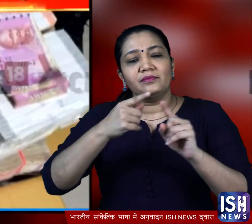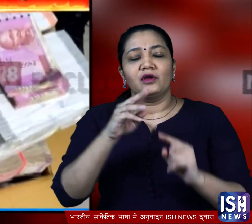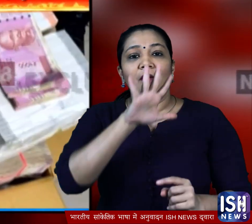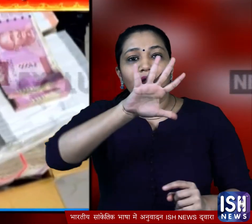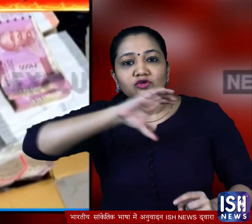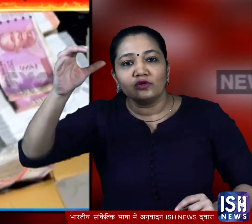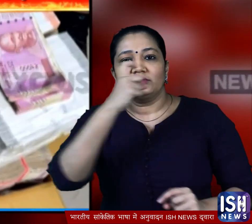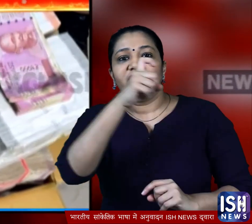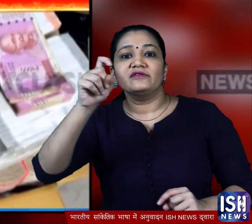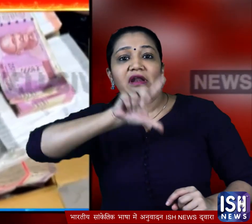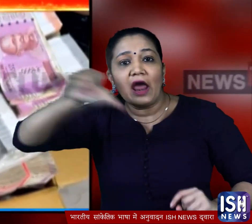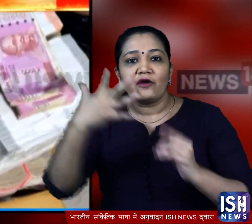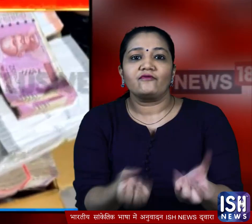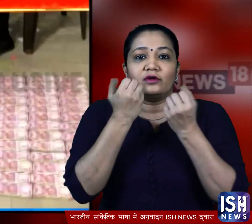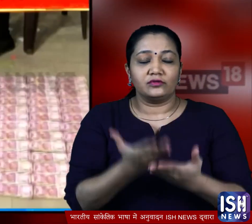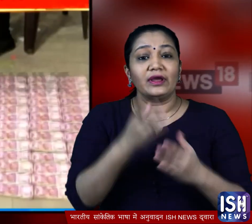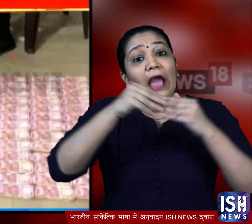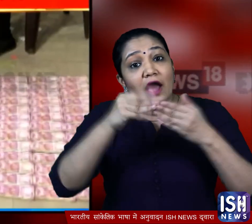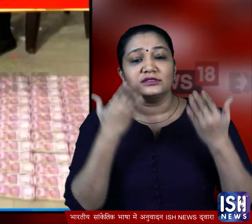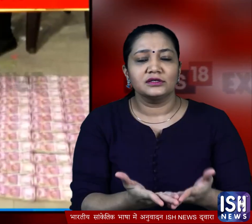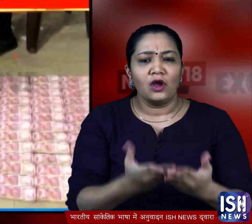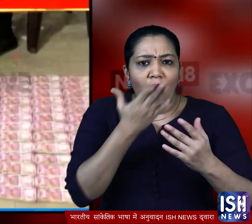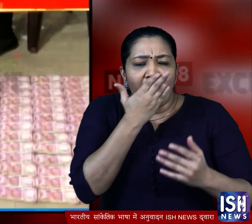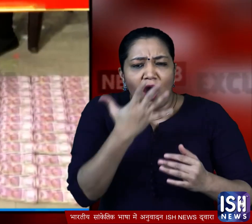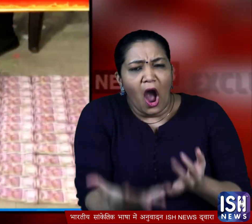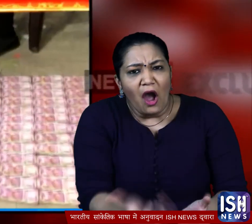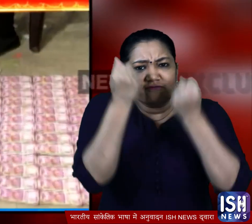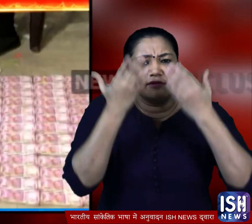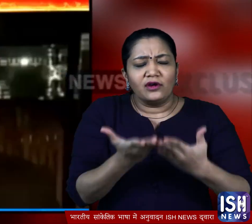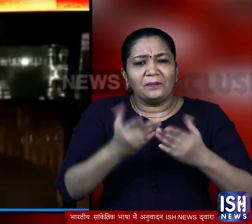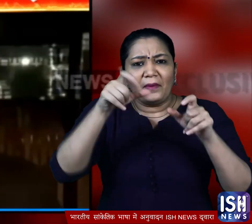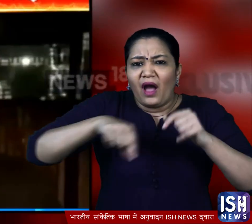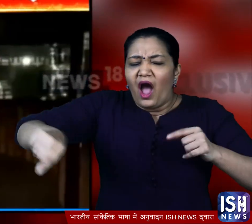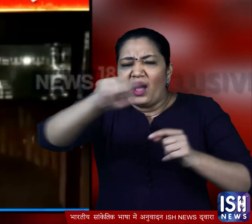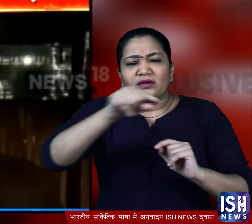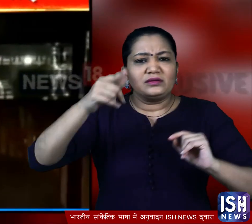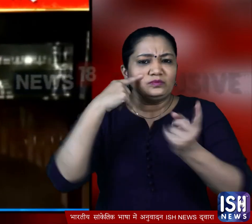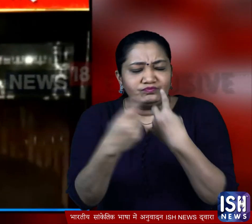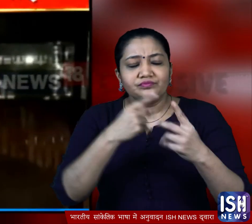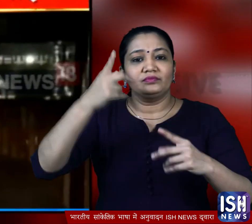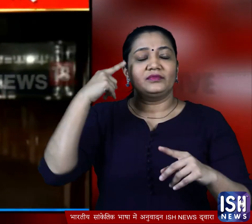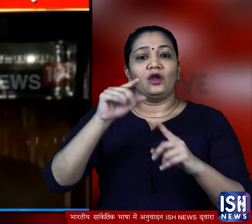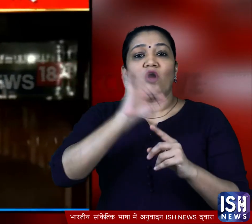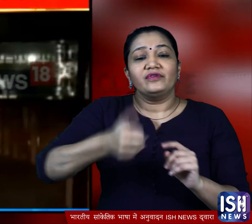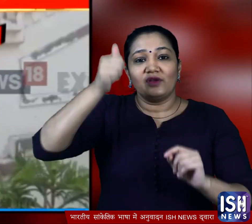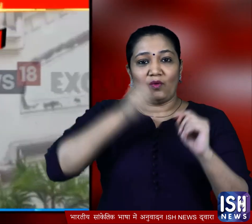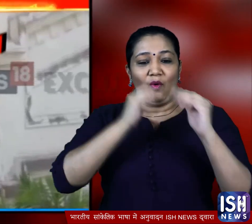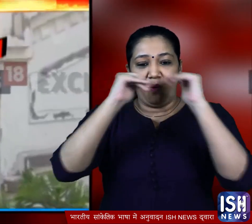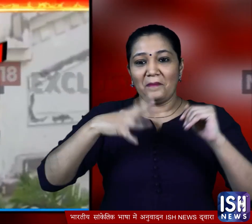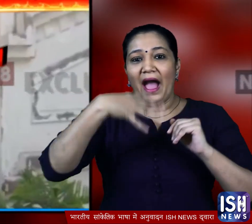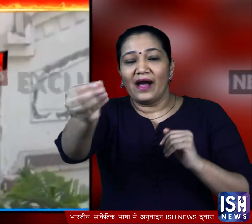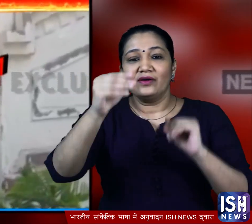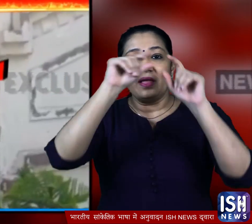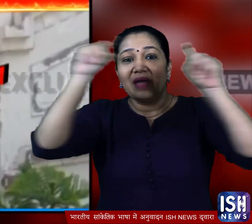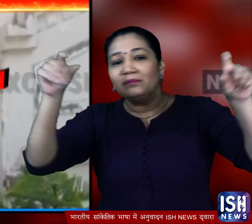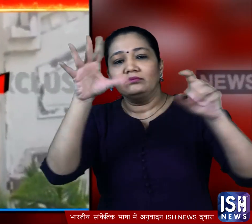करोड़ 77 लाख रुपए कैश बरामद हुए। वहां से इतनी बड़ी रकम मिलते ही हलचल बढ़ गई और इस कार्रवाई के दौरान पूर्व आईपीएस अफसर ने घर के